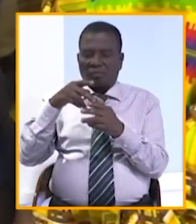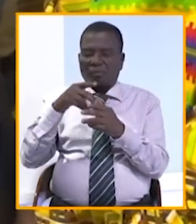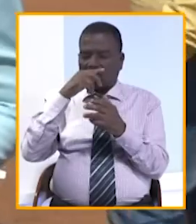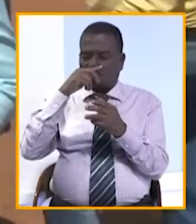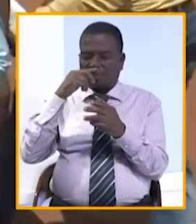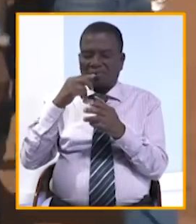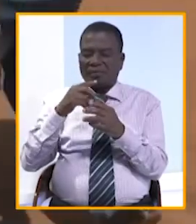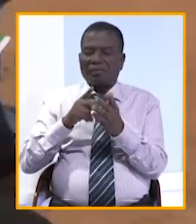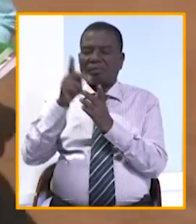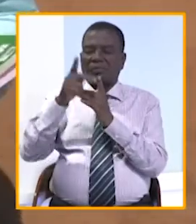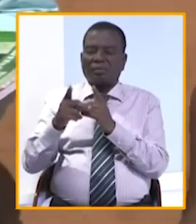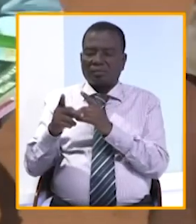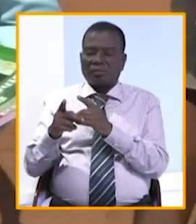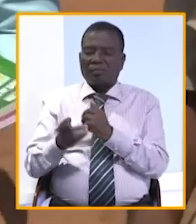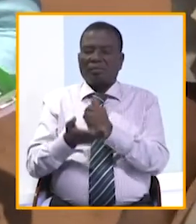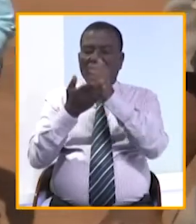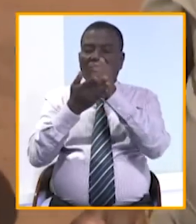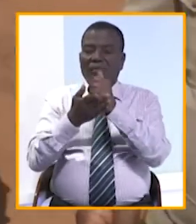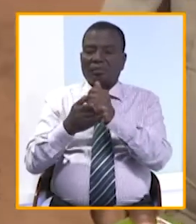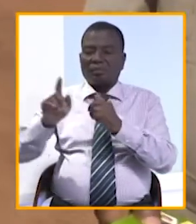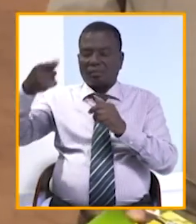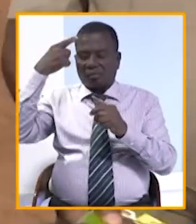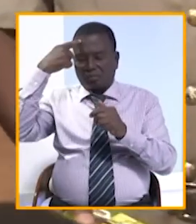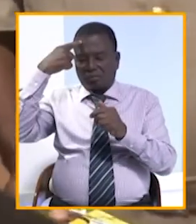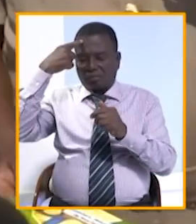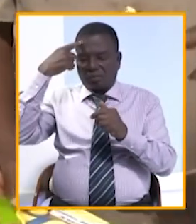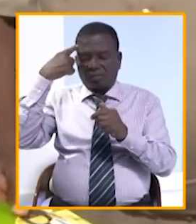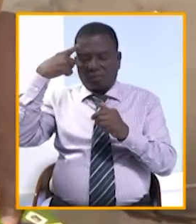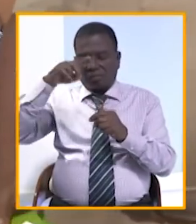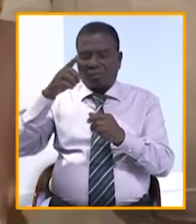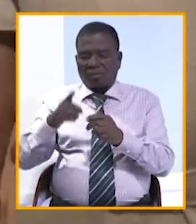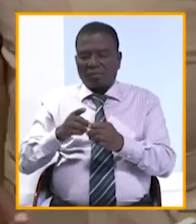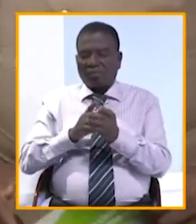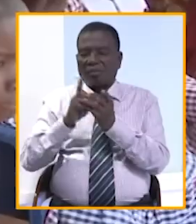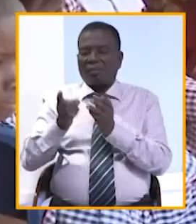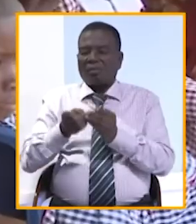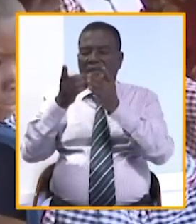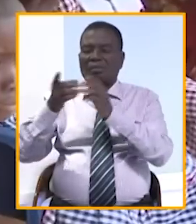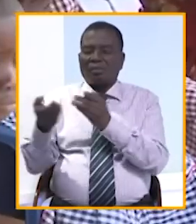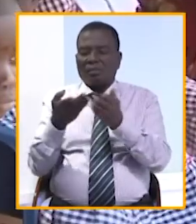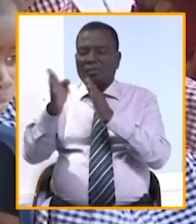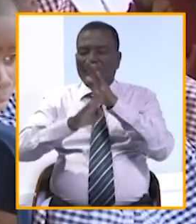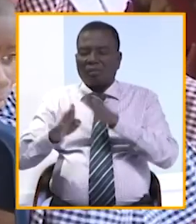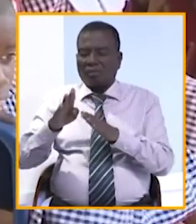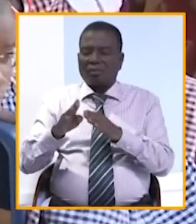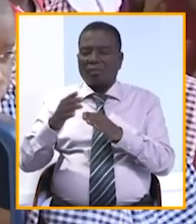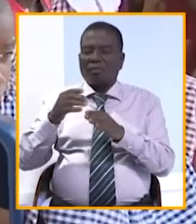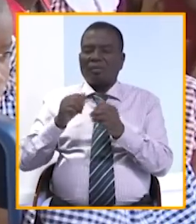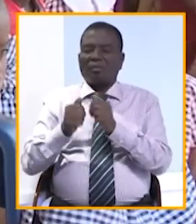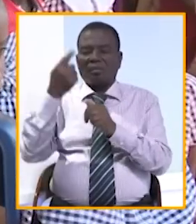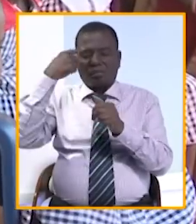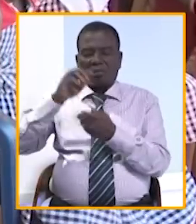PAGDS, le programme d'assistance de la gouvernance pour la délivrance des services de base aux citoyens. Plus que